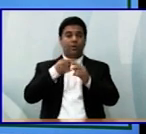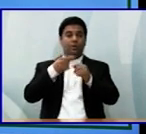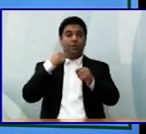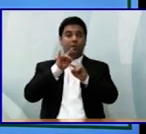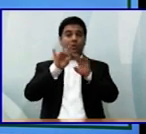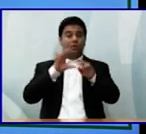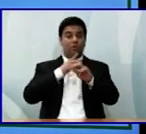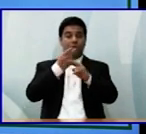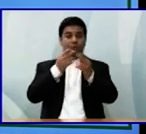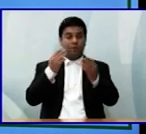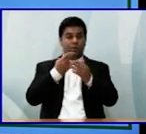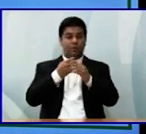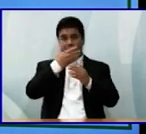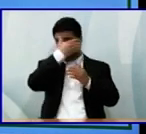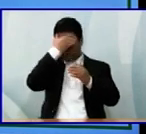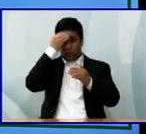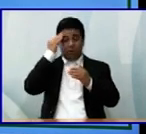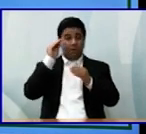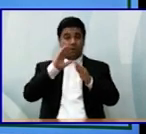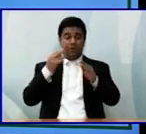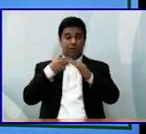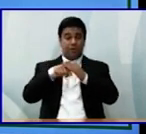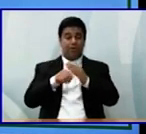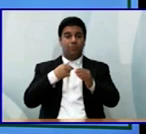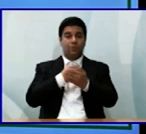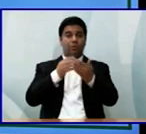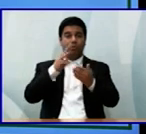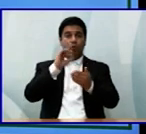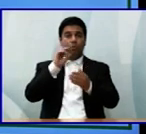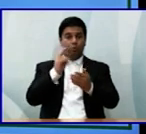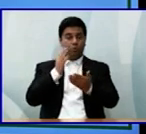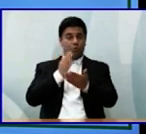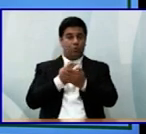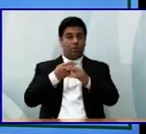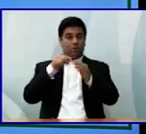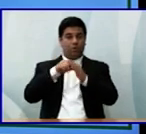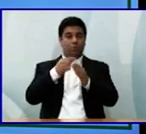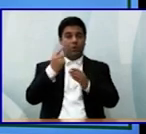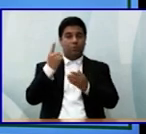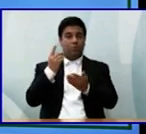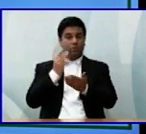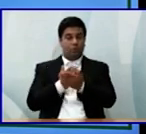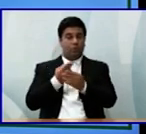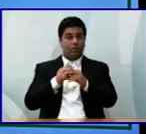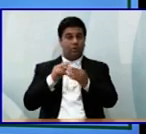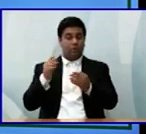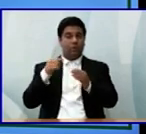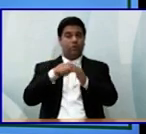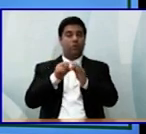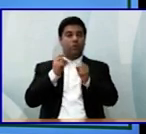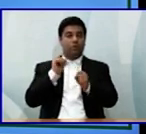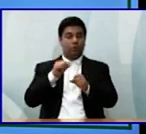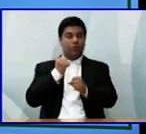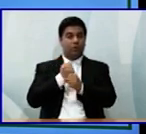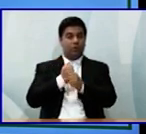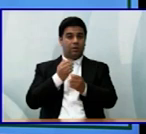Endi e'tibor bering. Bizda moduldan tashqarida minus 1 soni paydo bo'ldi chap tomonda. Uni qanday